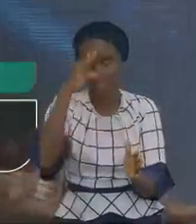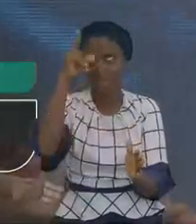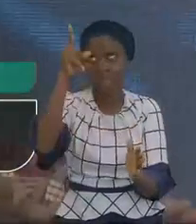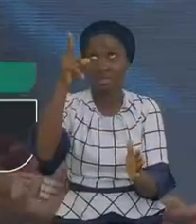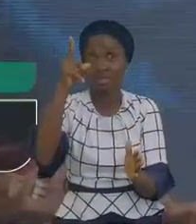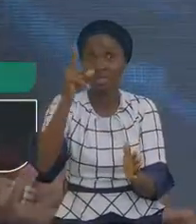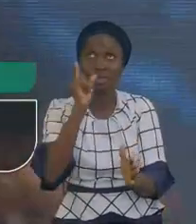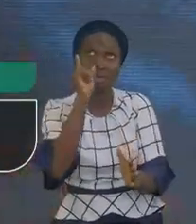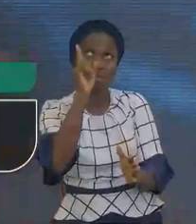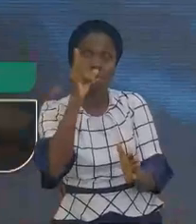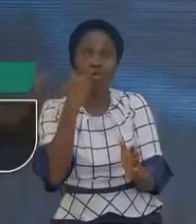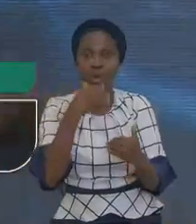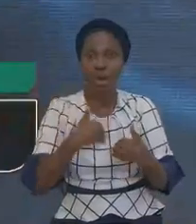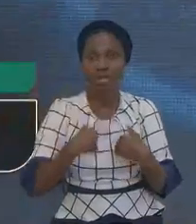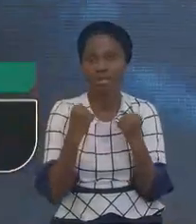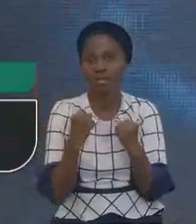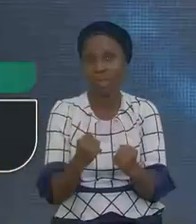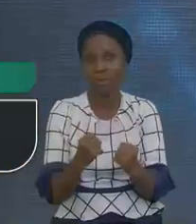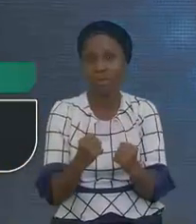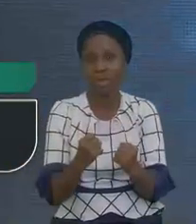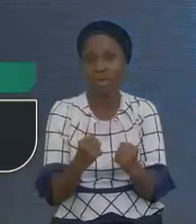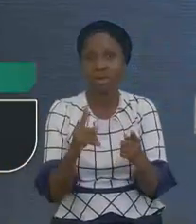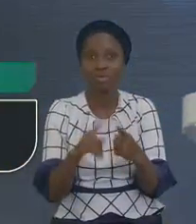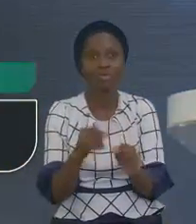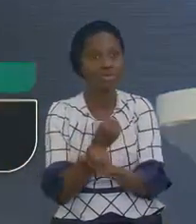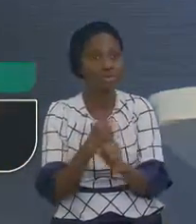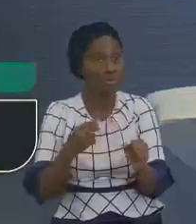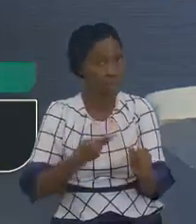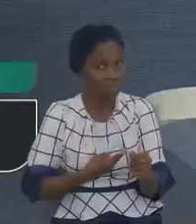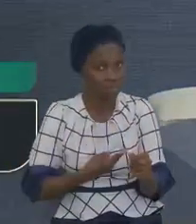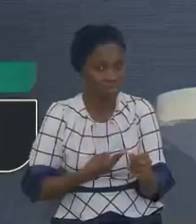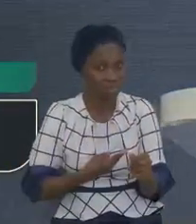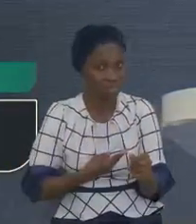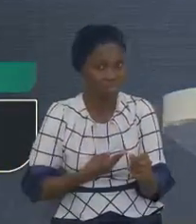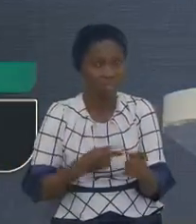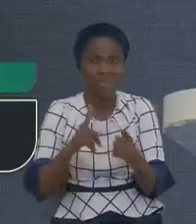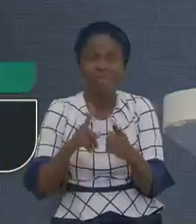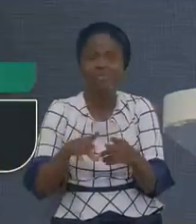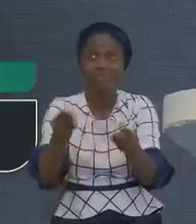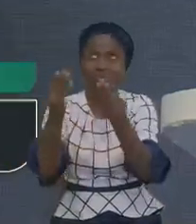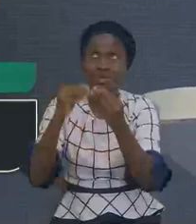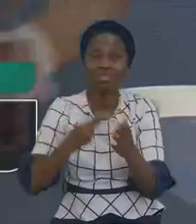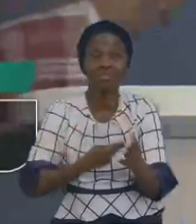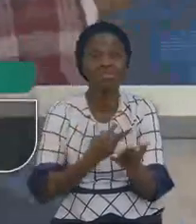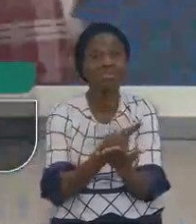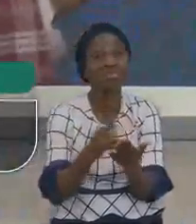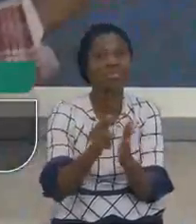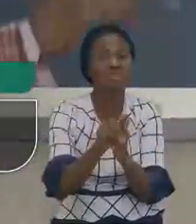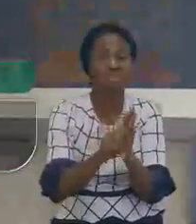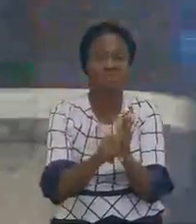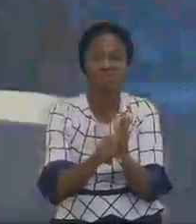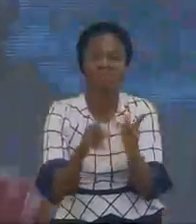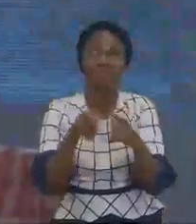de nous sauver, de nous accorder la justice, de nous accorder la sainteté. Et il